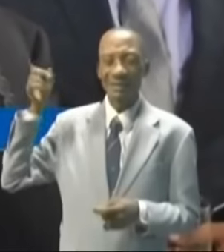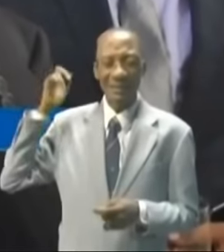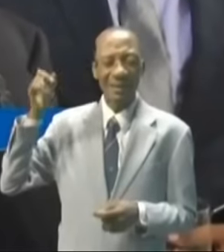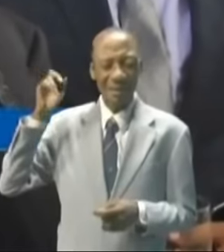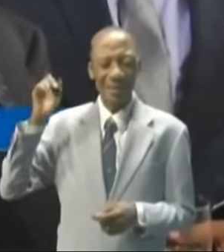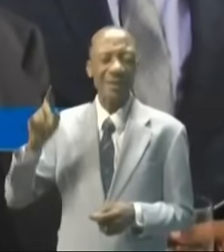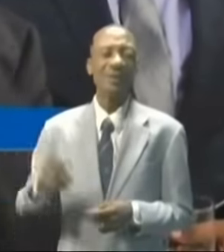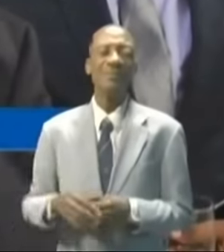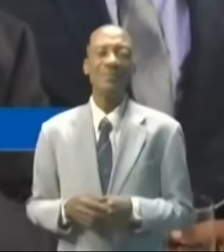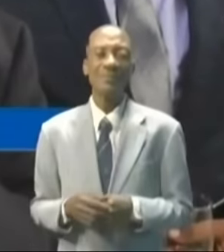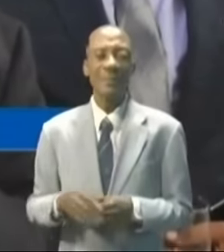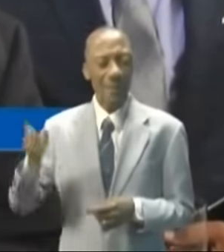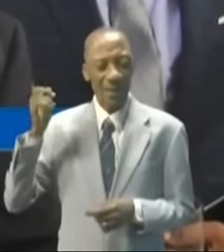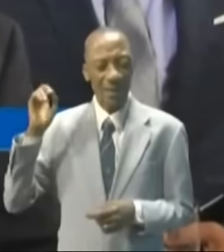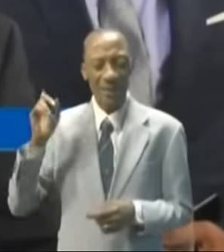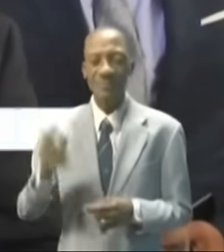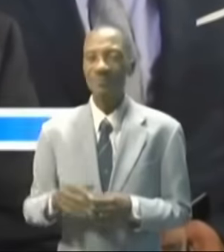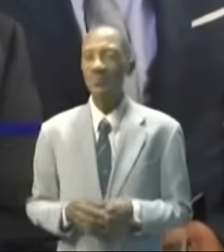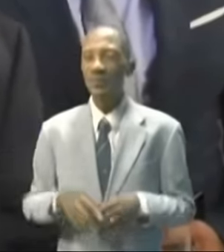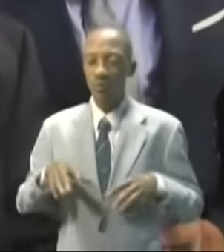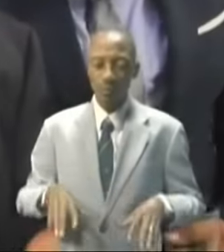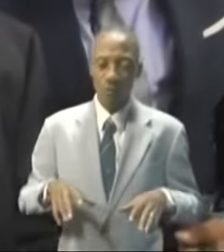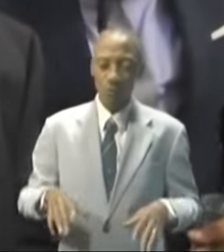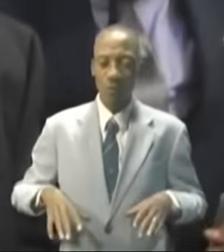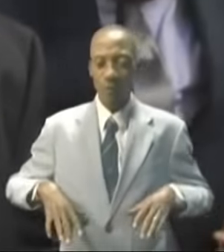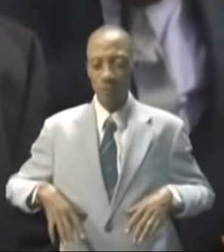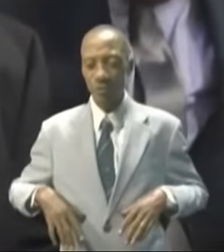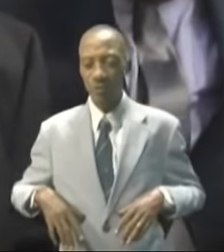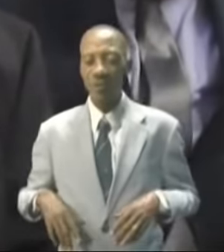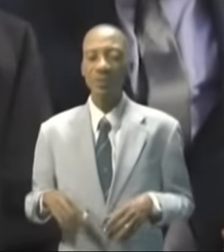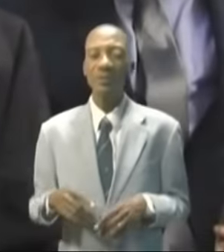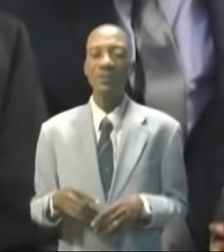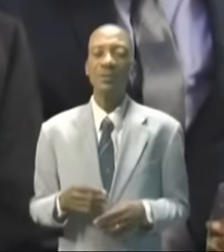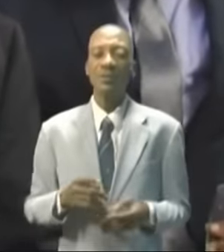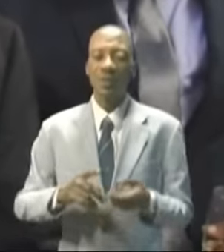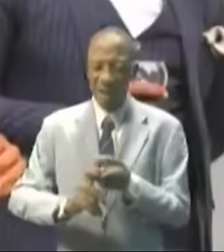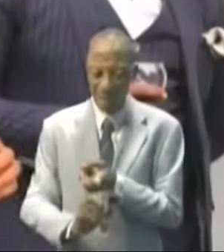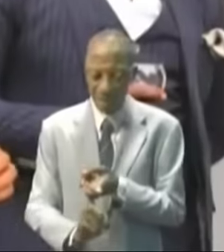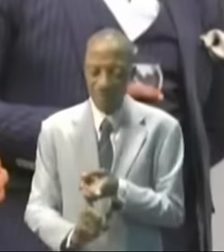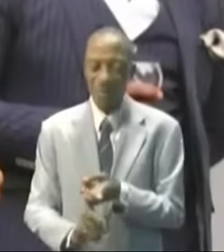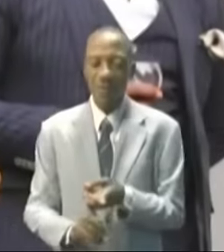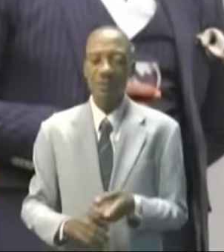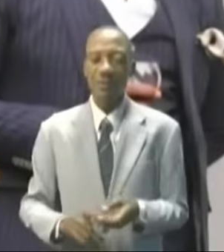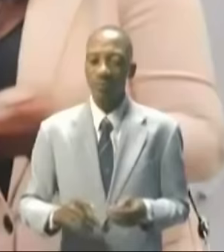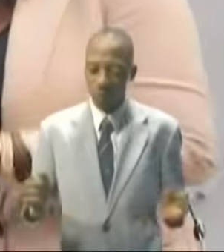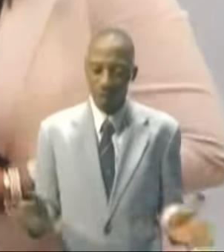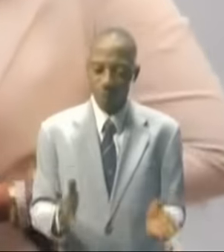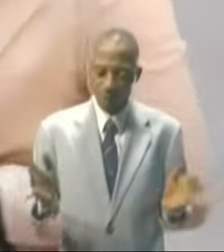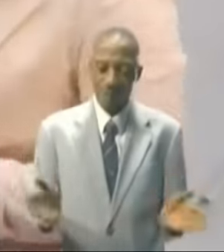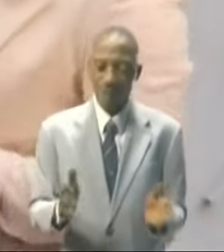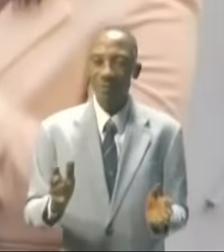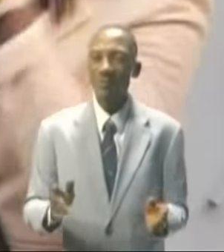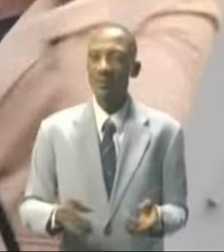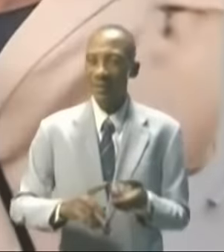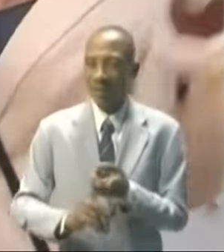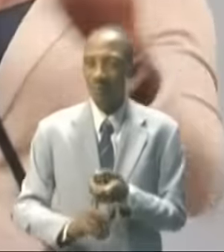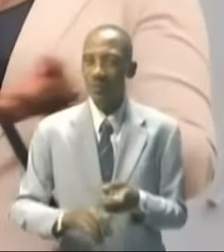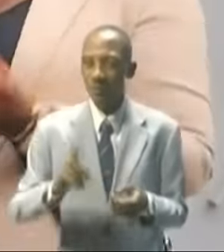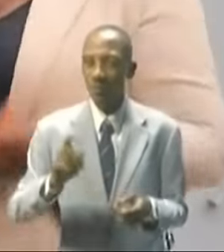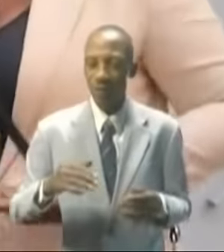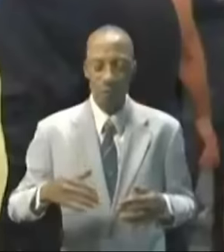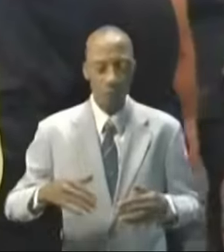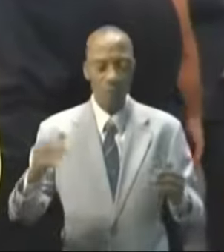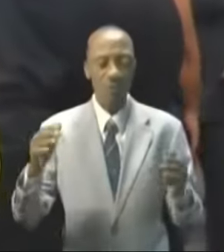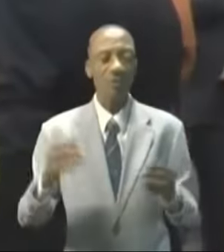la République fédérale russe avec l'Université libre de Kinshasa. La commémoration de cette fête nationale